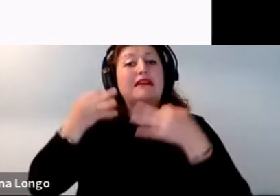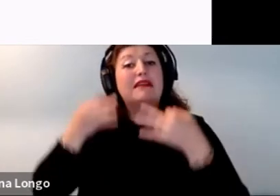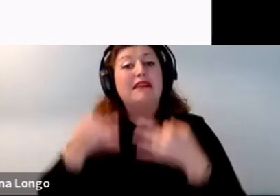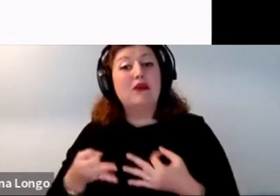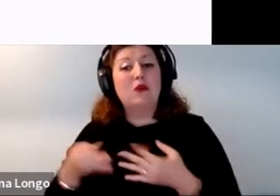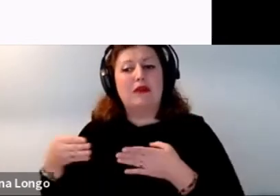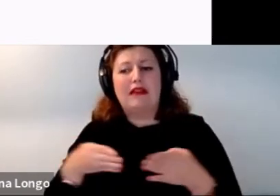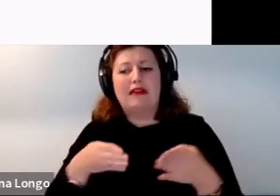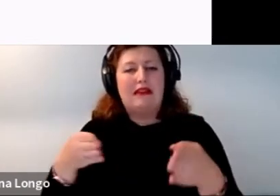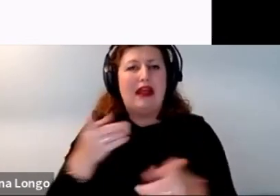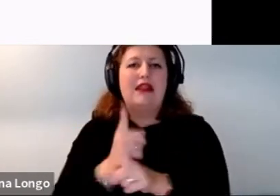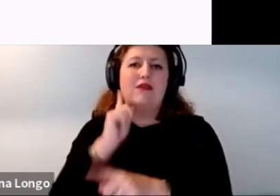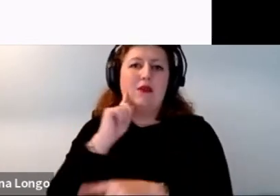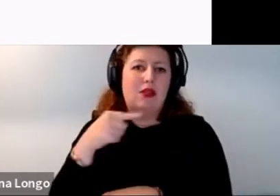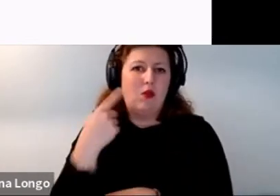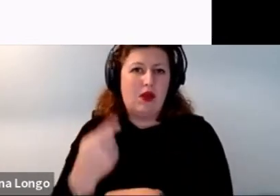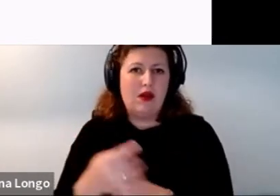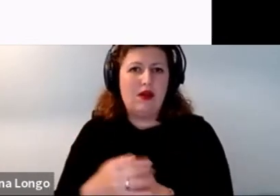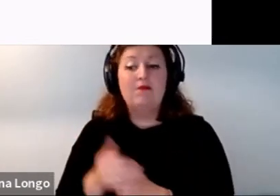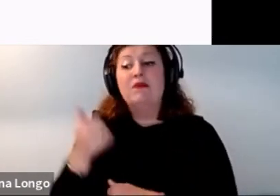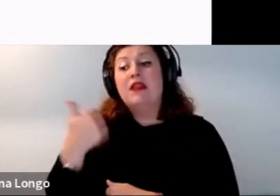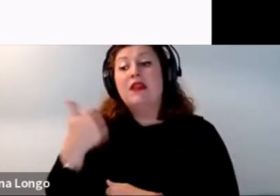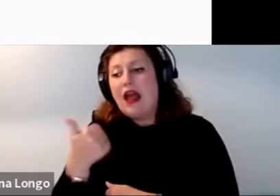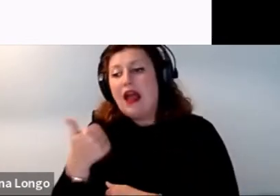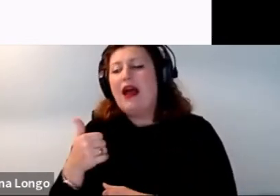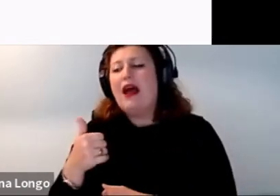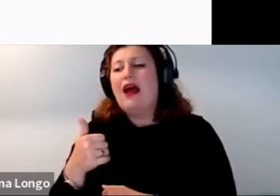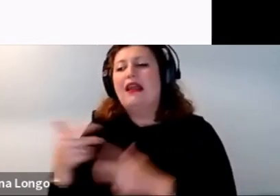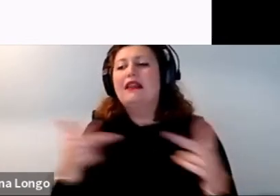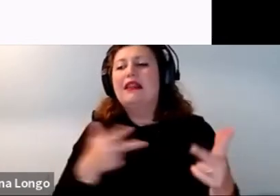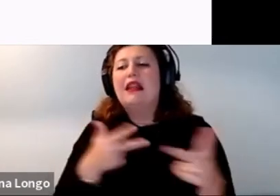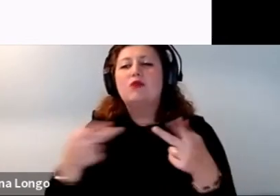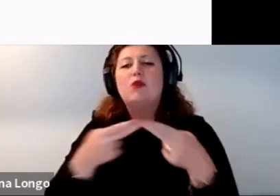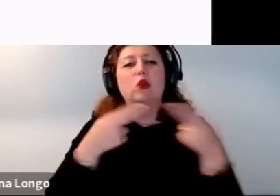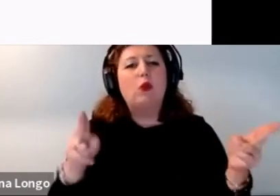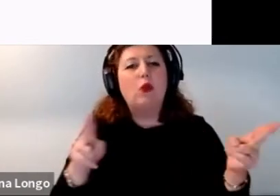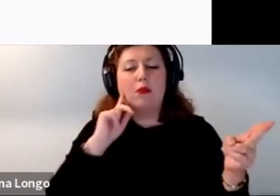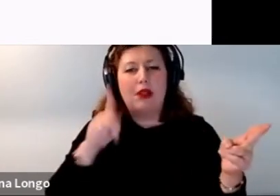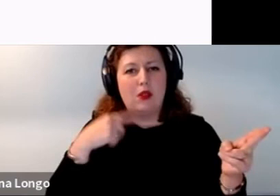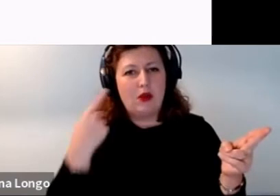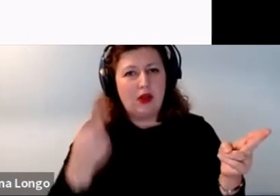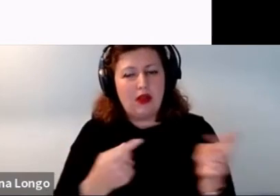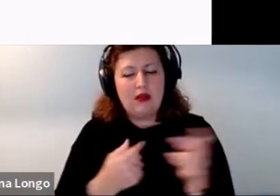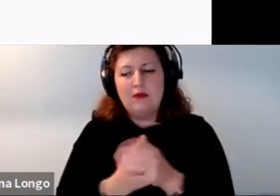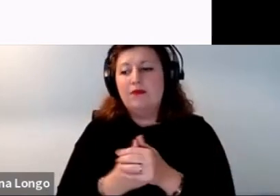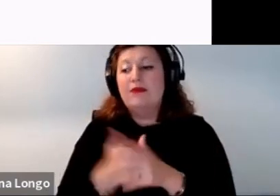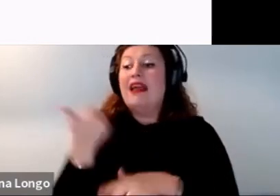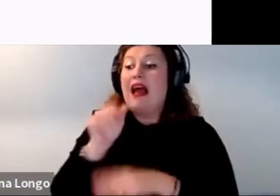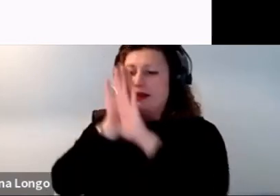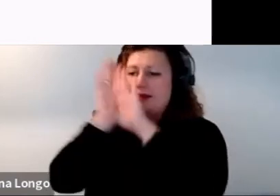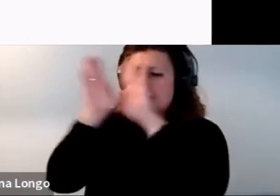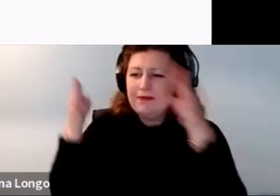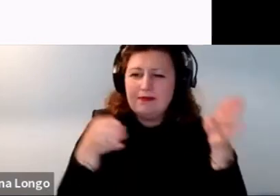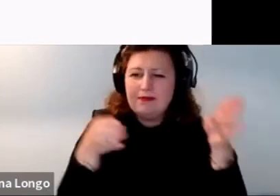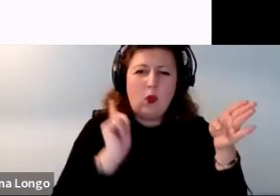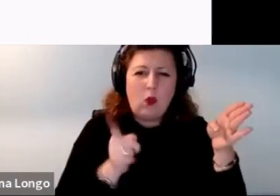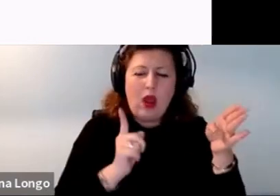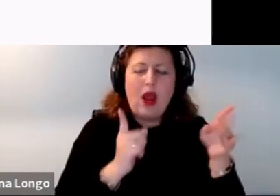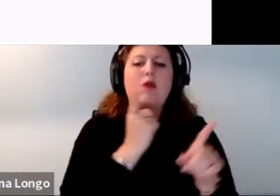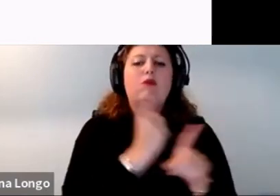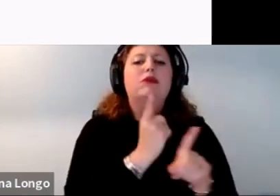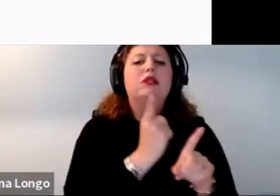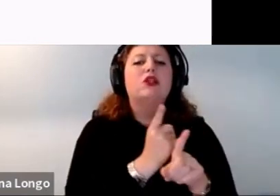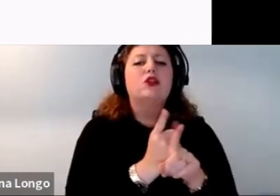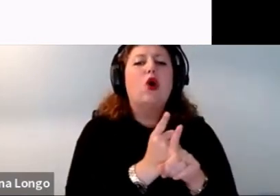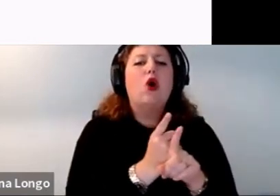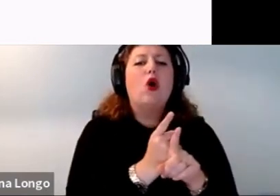delle strade e in particolar modo potenziando i trasporti pubblici e con particolare attenzione ai bisogni di coloro